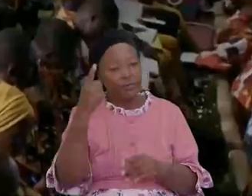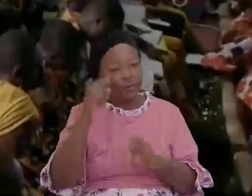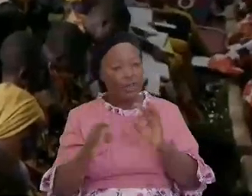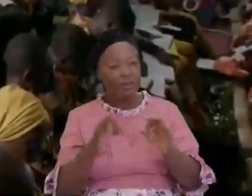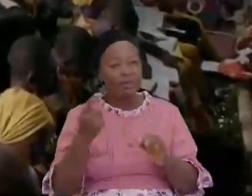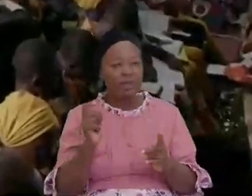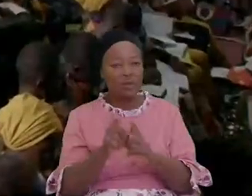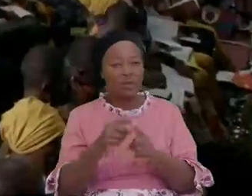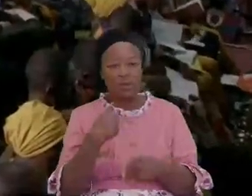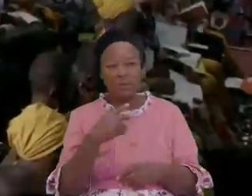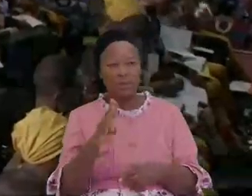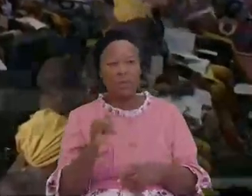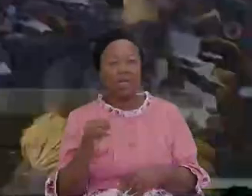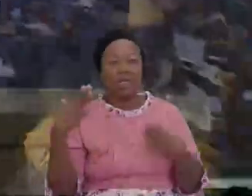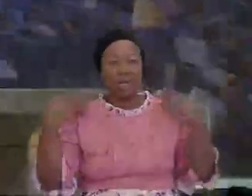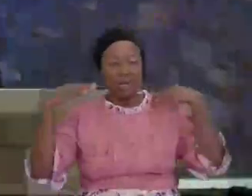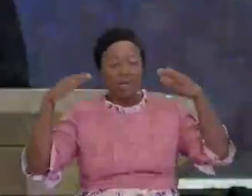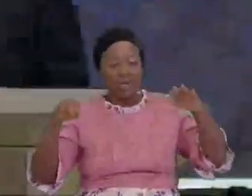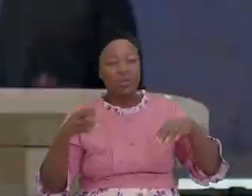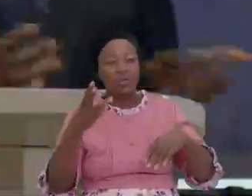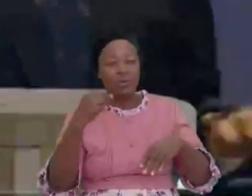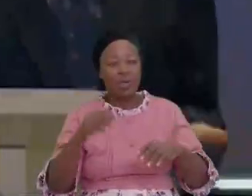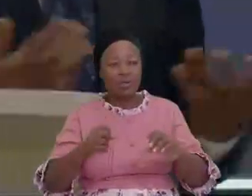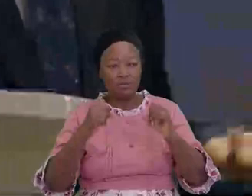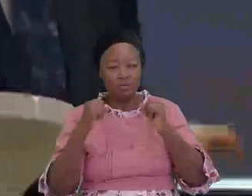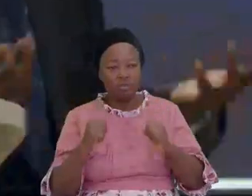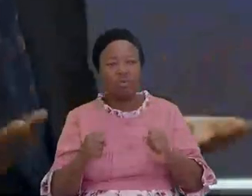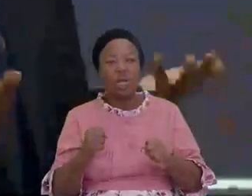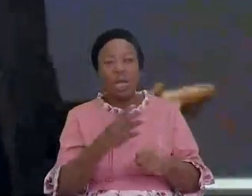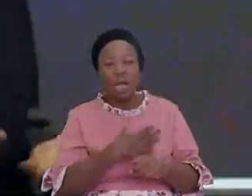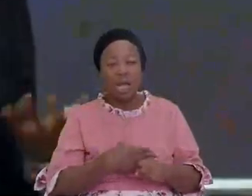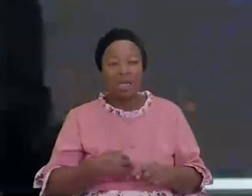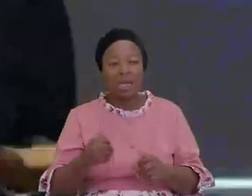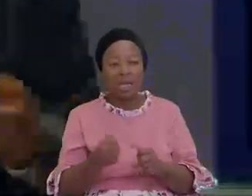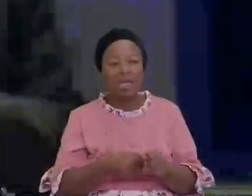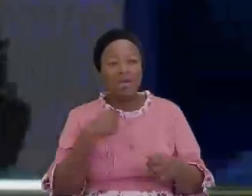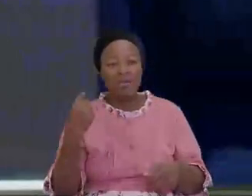Car si la parole annoncée par des anges a eu son effet,